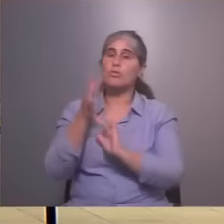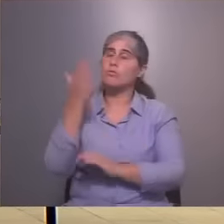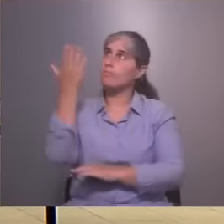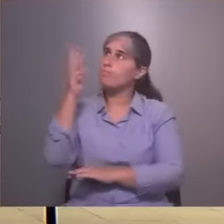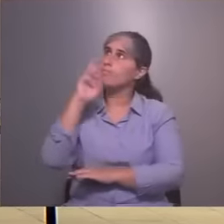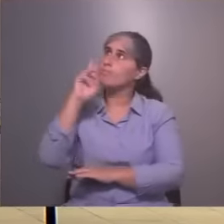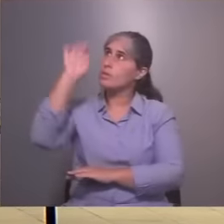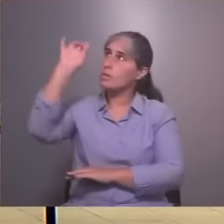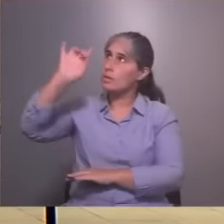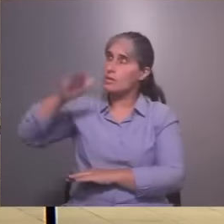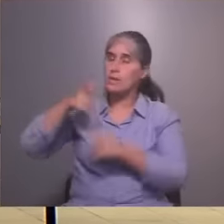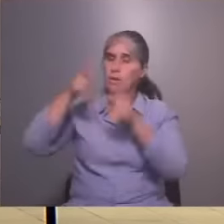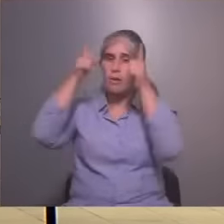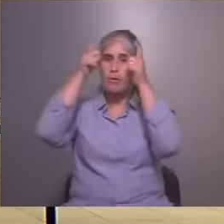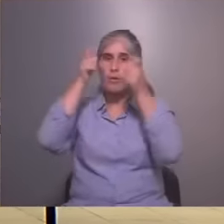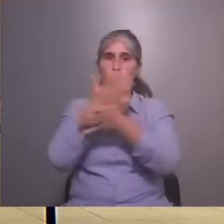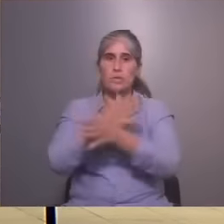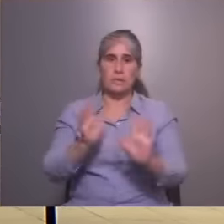concebida sem pecado.